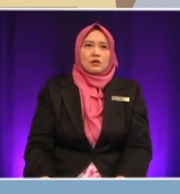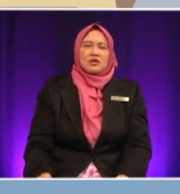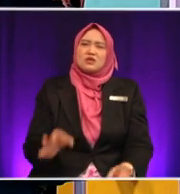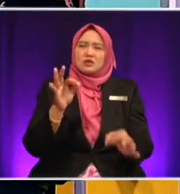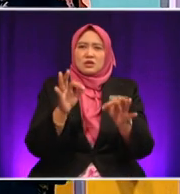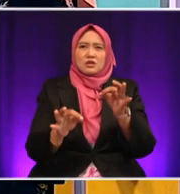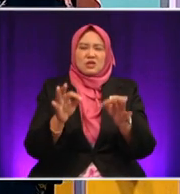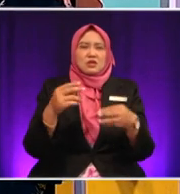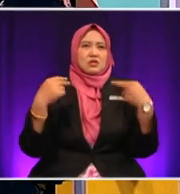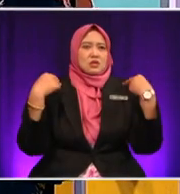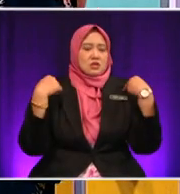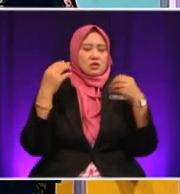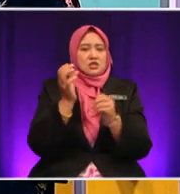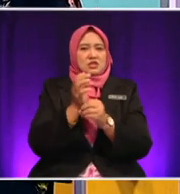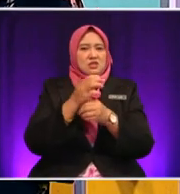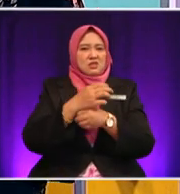ini